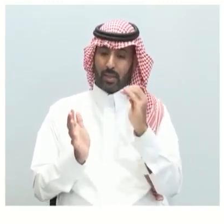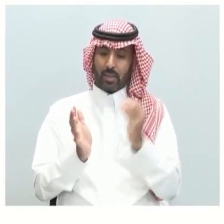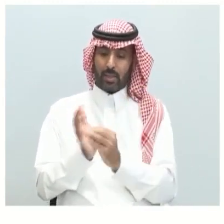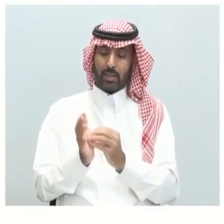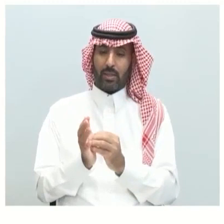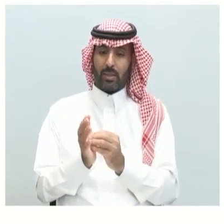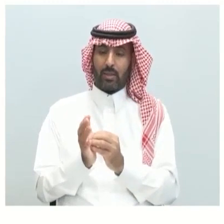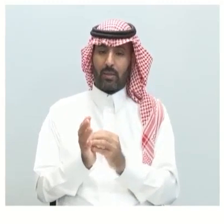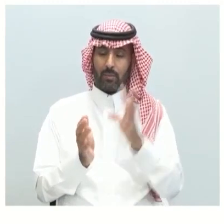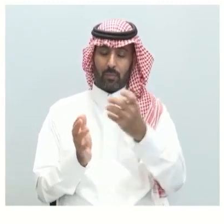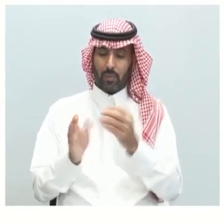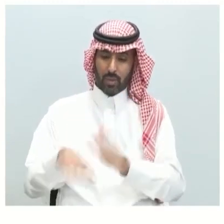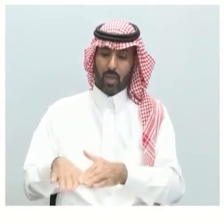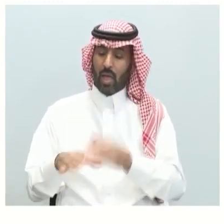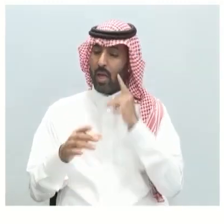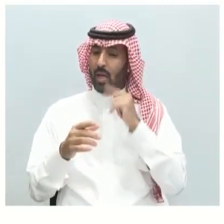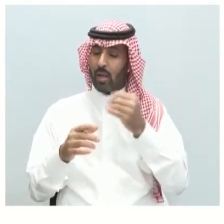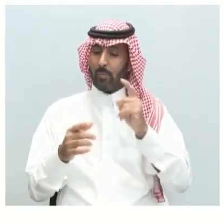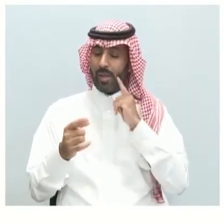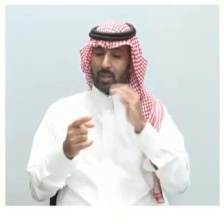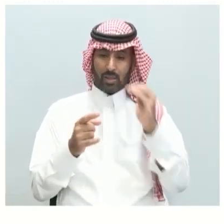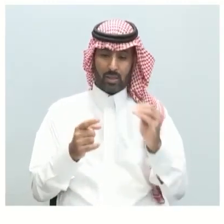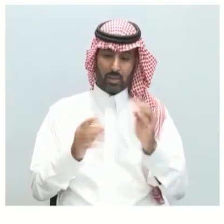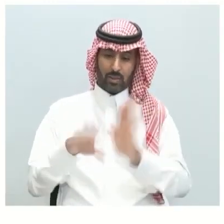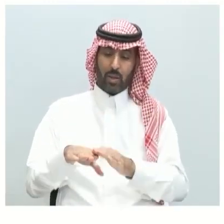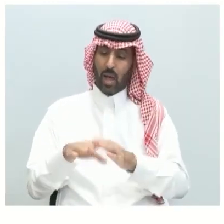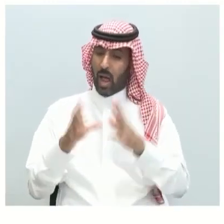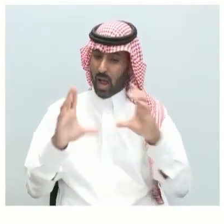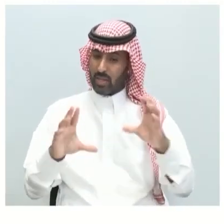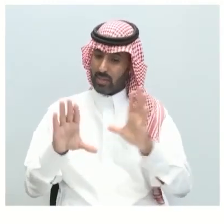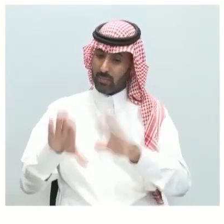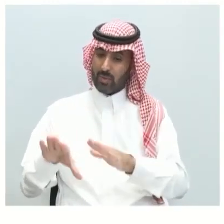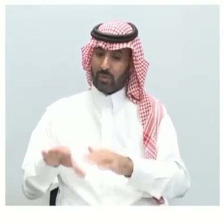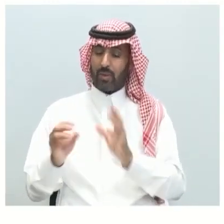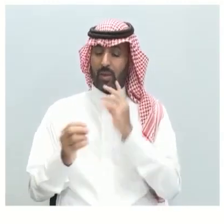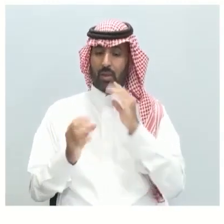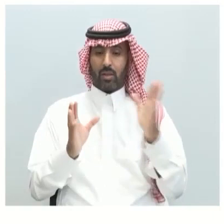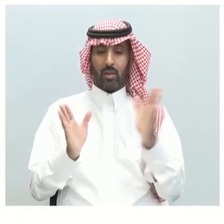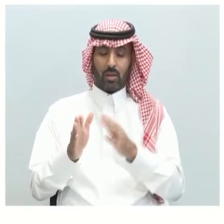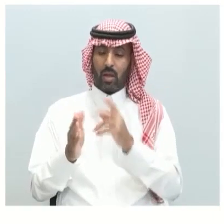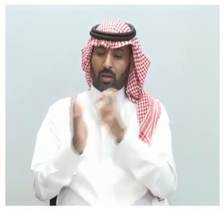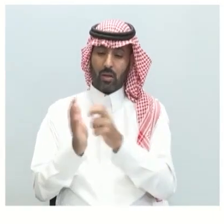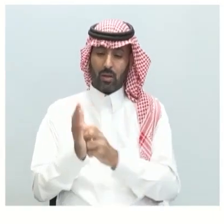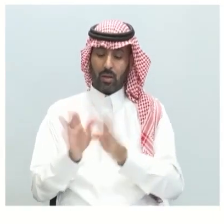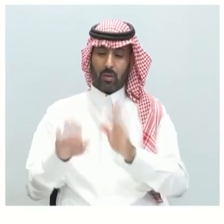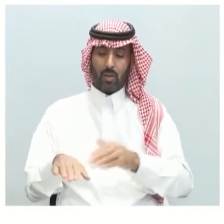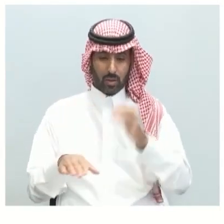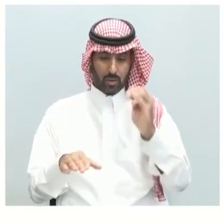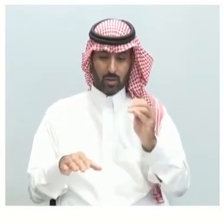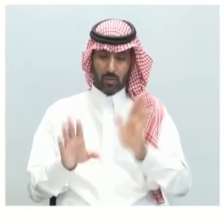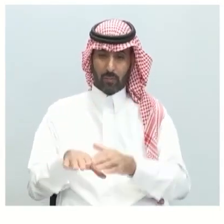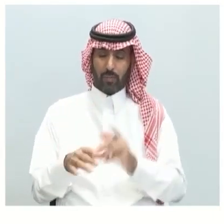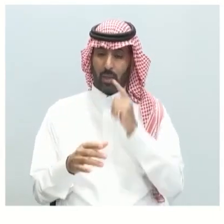هنا تستطيع ان تثبت الحرف مع الحرف انه هنا في الحجم موجود في حرف الجيم والقانون جاي وساك موجود في حرف الجيم اذا هنا